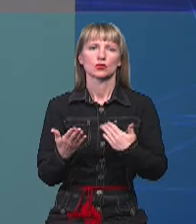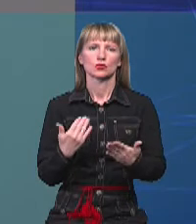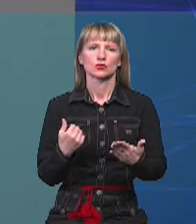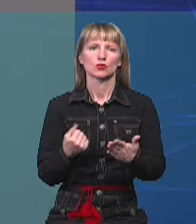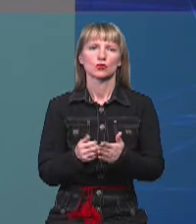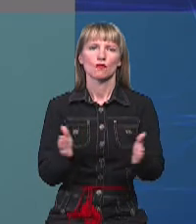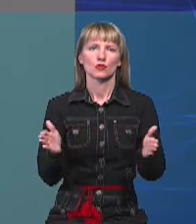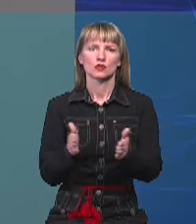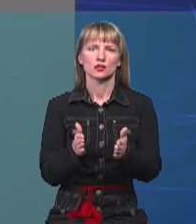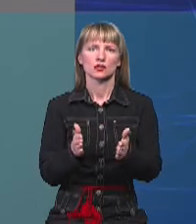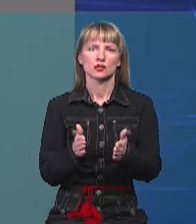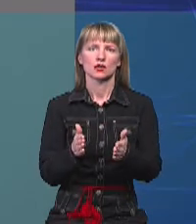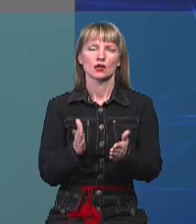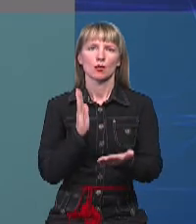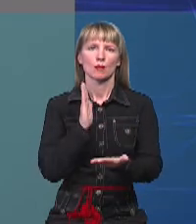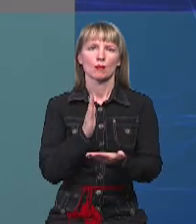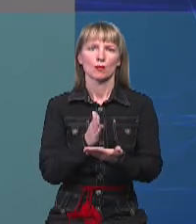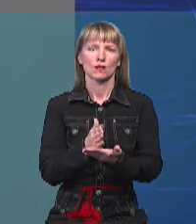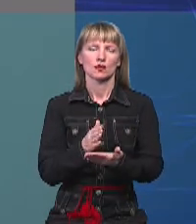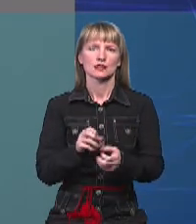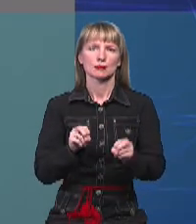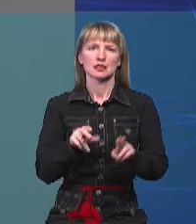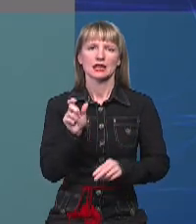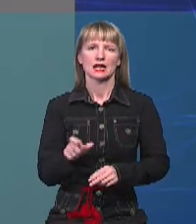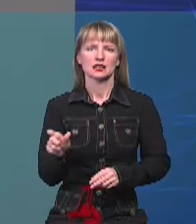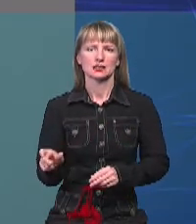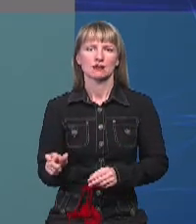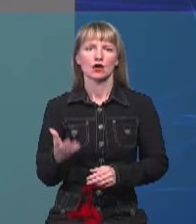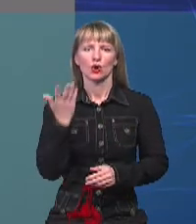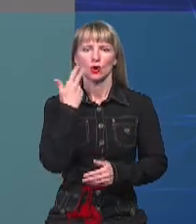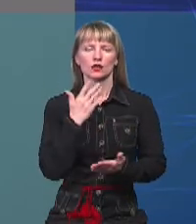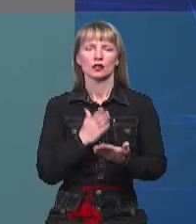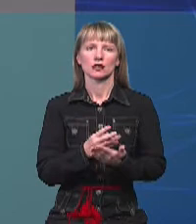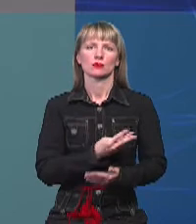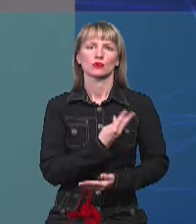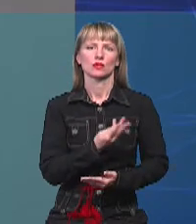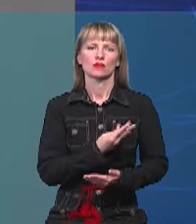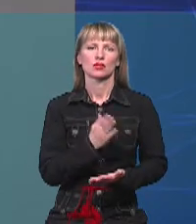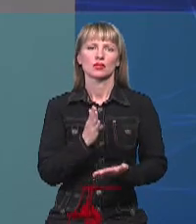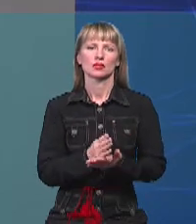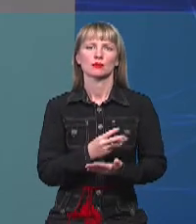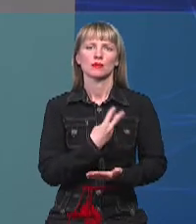до вузьких профільних спеціалістів, да? Але коли є мотивація,